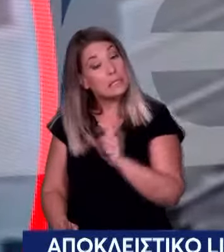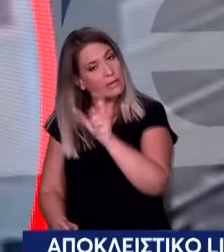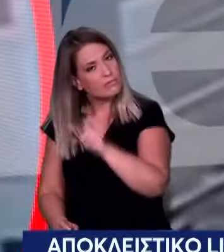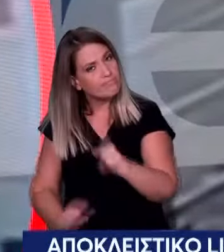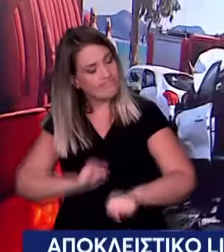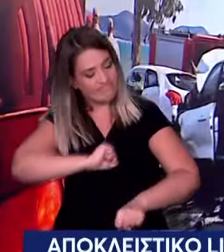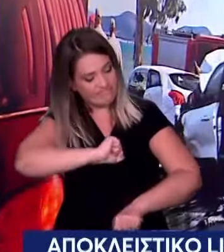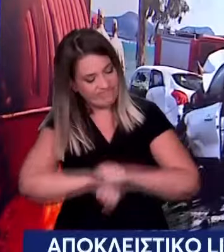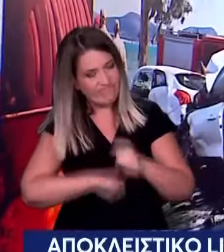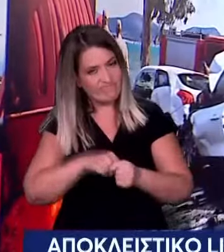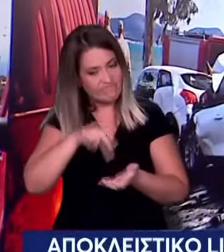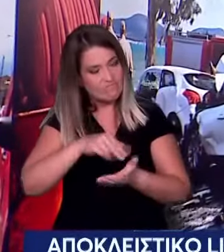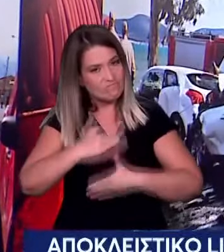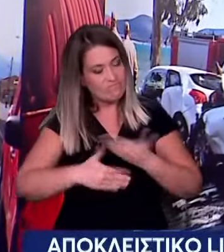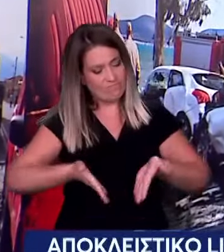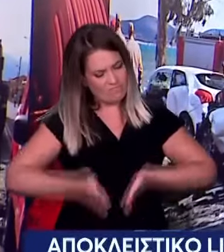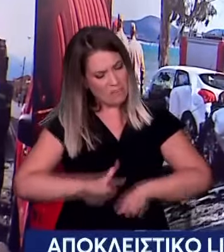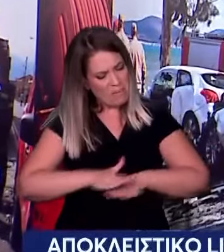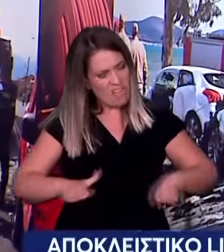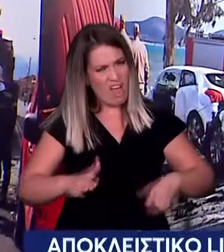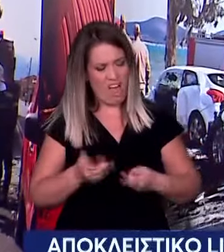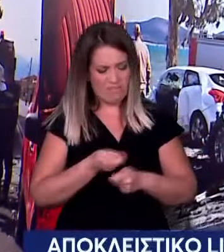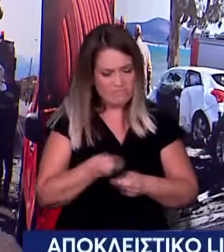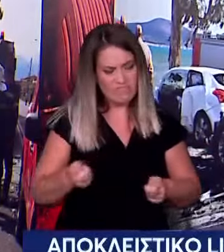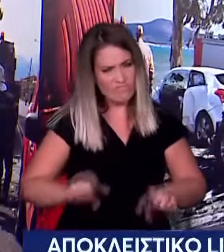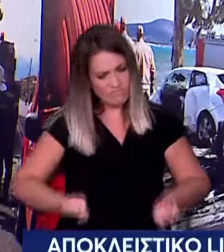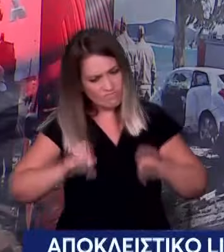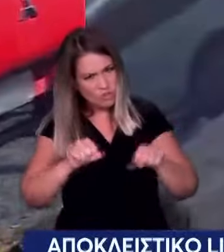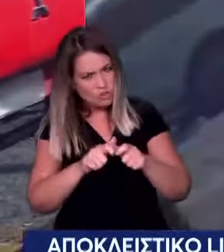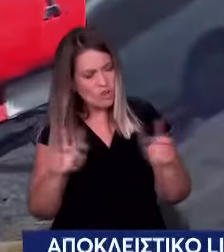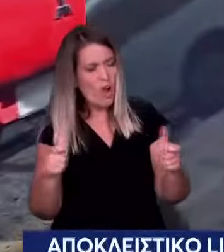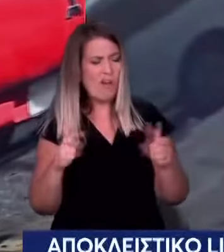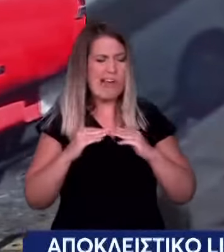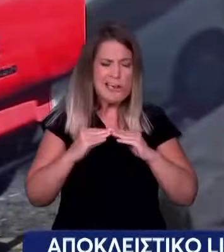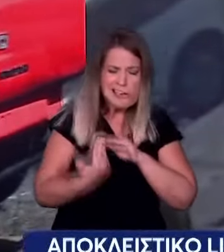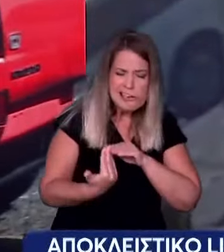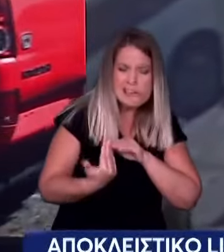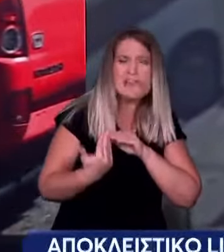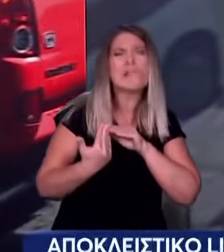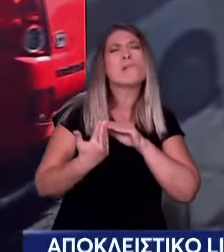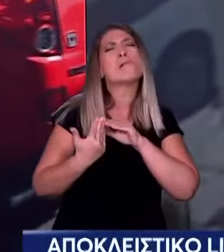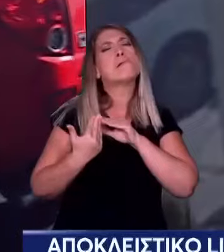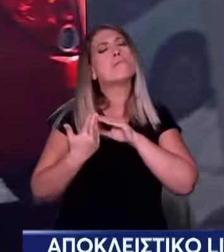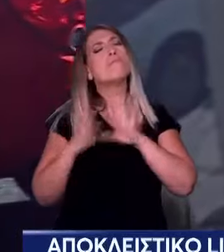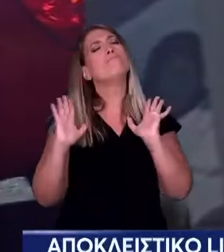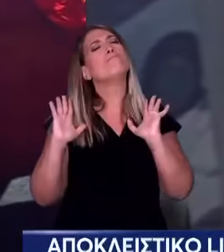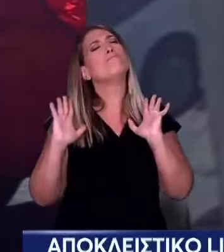παιδιά τους και κάνουν και πολλά παιδιά, που κάτω από αντίξωες συνθήκες και συνθήκες διωγμού κάποιες